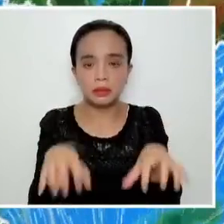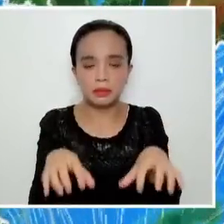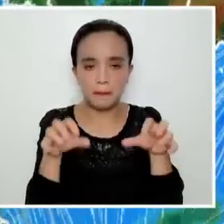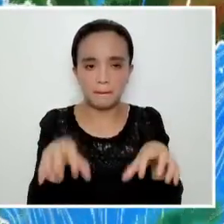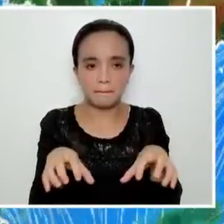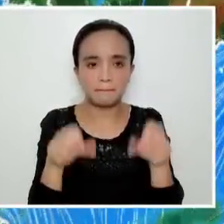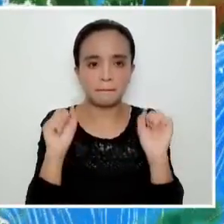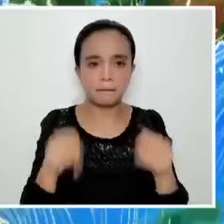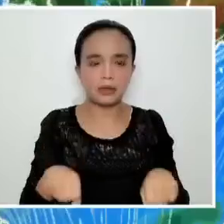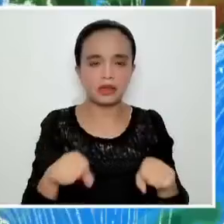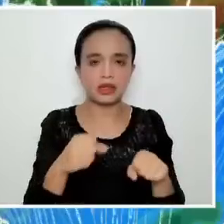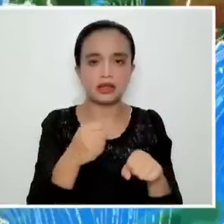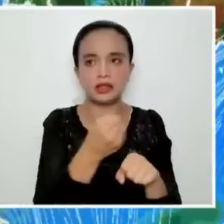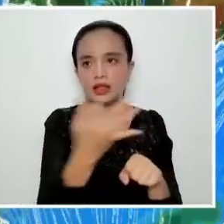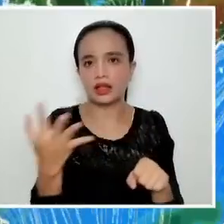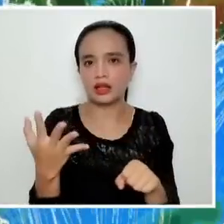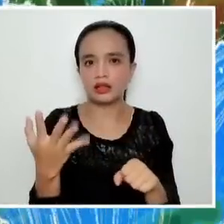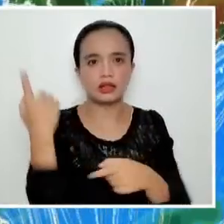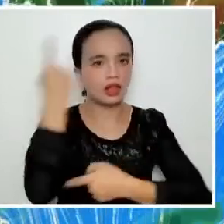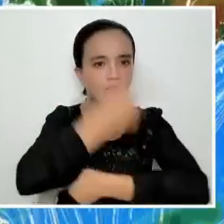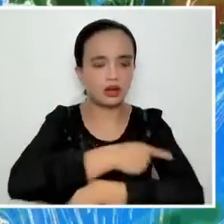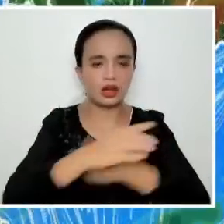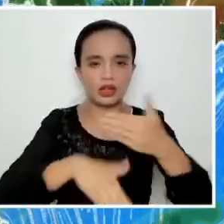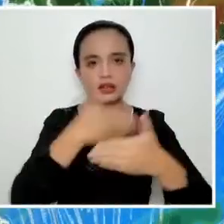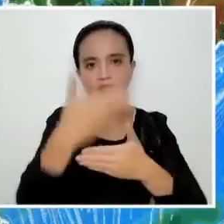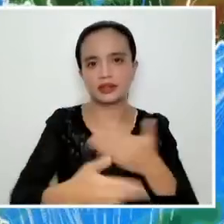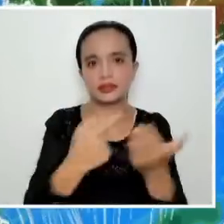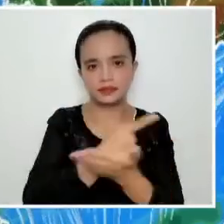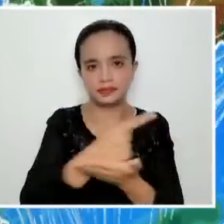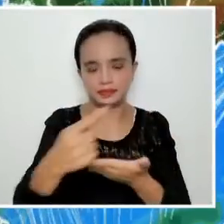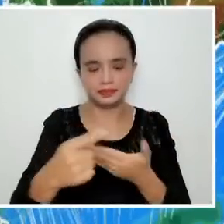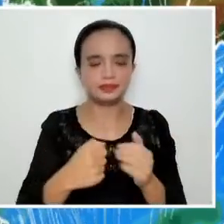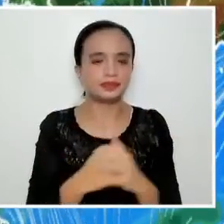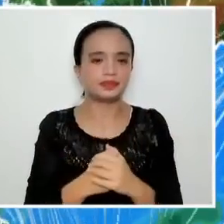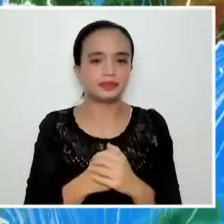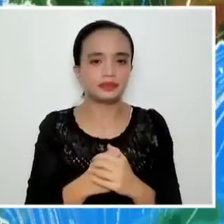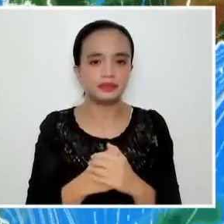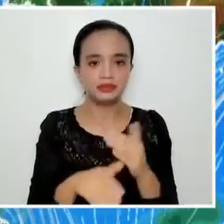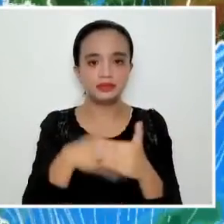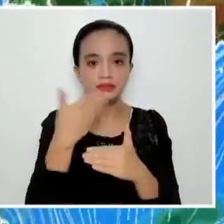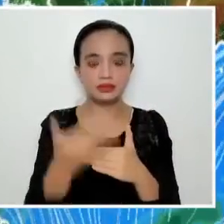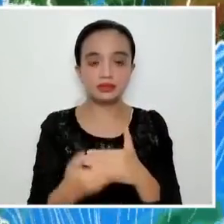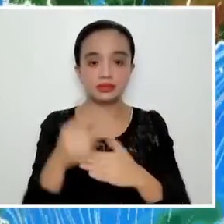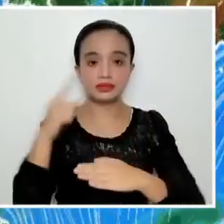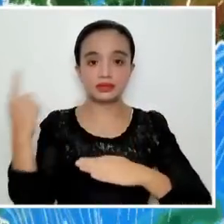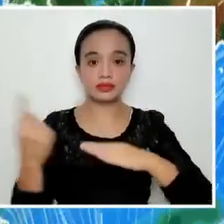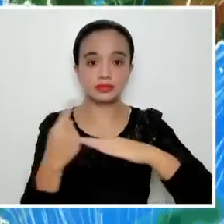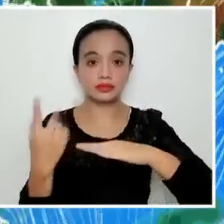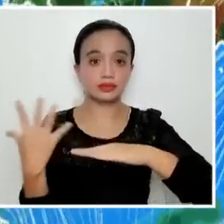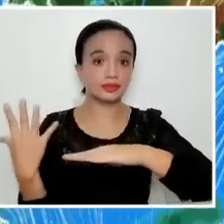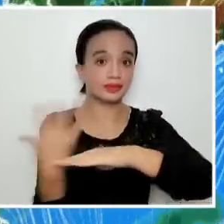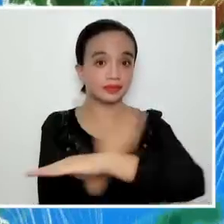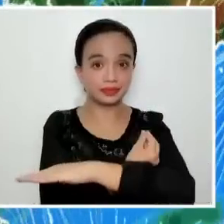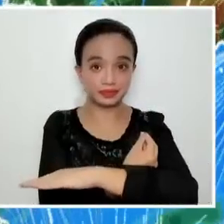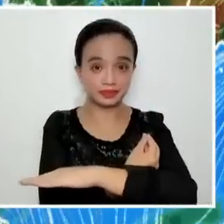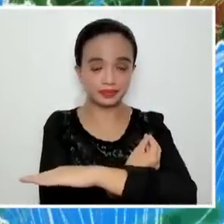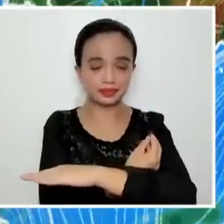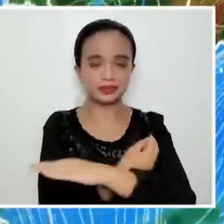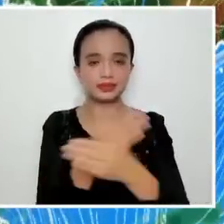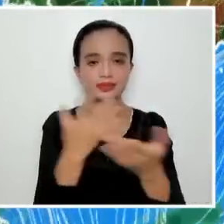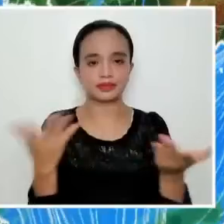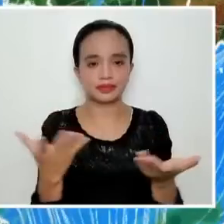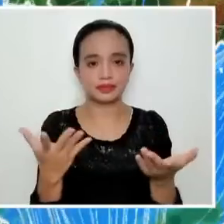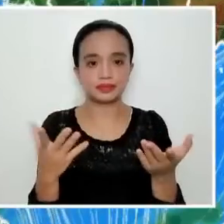pwedeng magtagal ng ilang araw hanggang sa susunod na linggo. Samantala, hindi na po nabuo ang pinakita nating potensyal na sama ng panahon sa may silangan ng